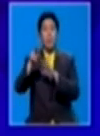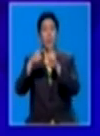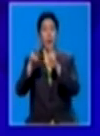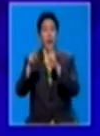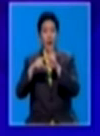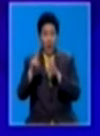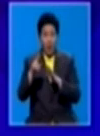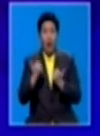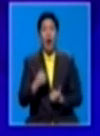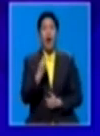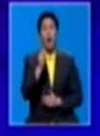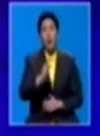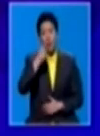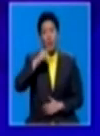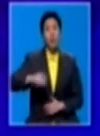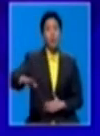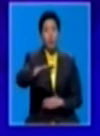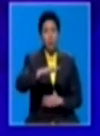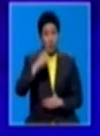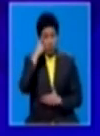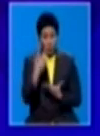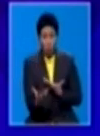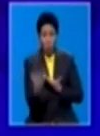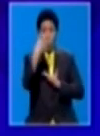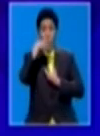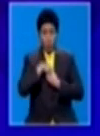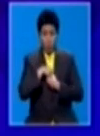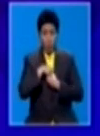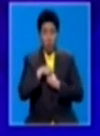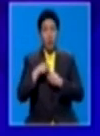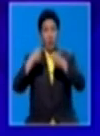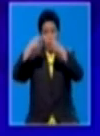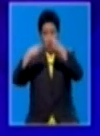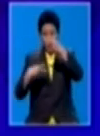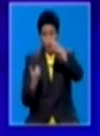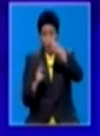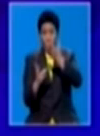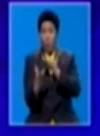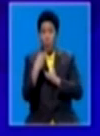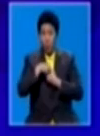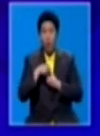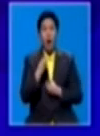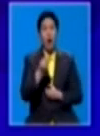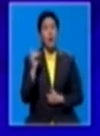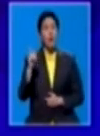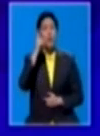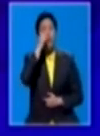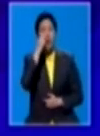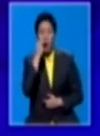ให้ปวงชนชาวไทยได้ตระหนักกันไปแล้วนั้นก็เป็นแนวทางที่ทำให้ชาวต่างชาติได้รับรู้รับทราบถึงความเป็นเ